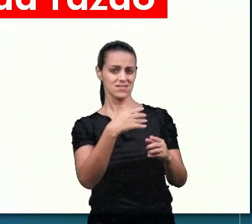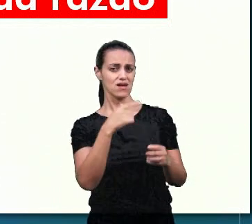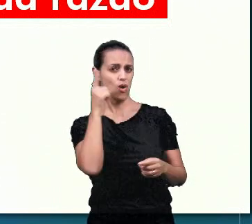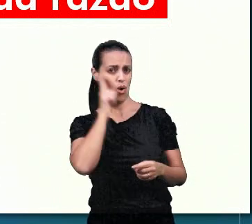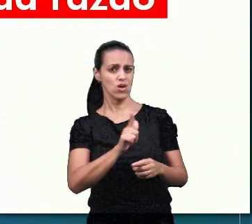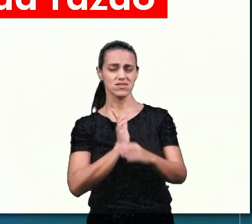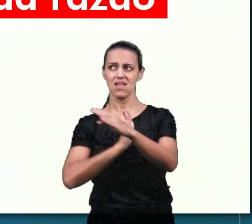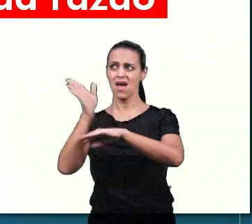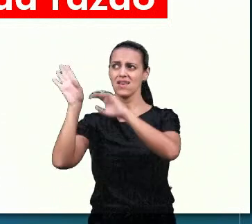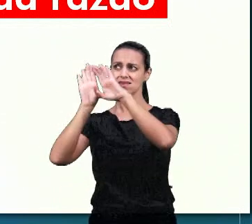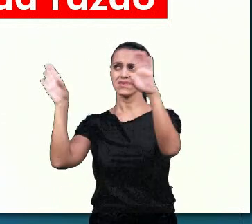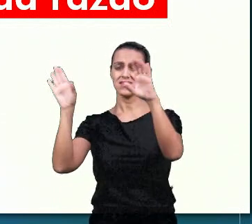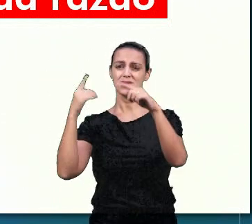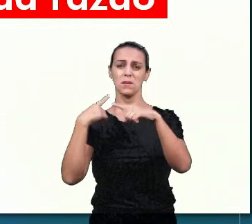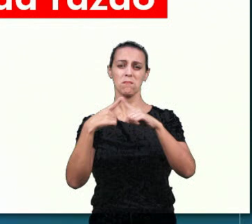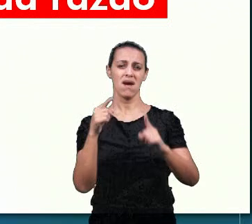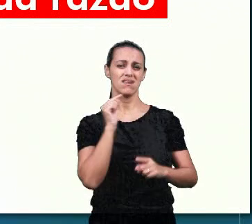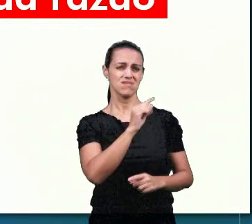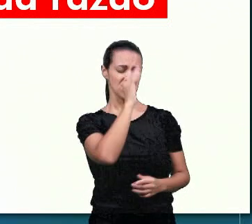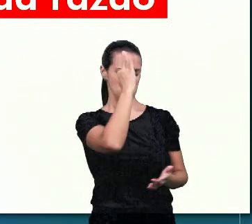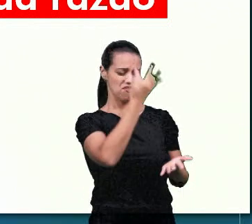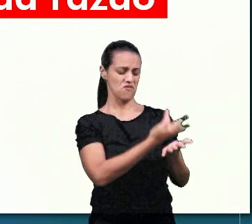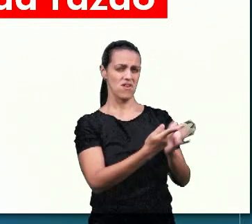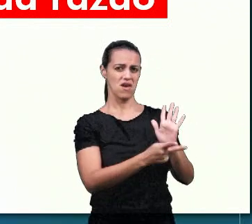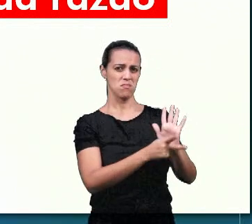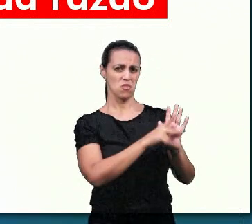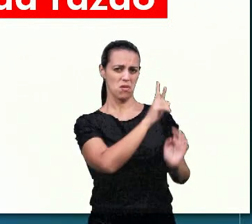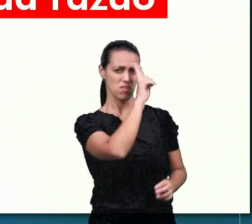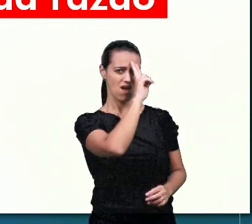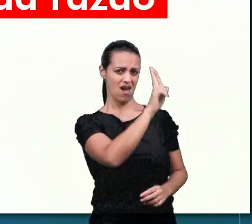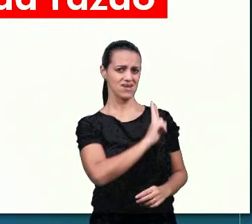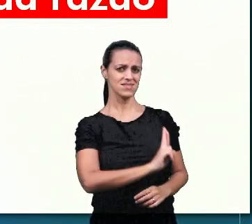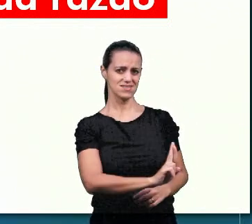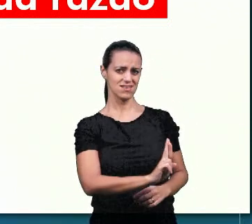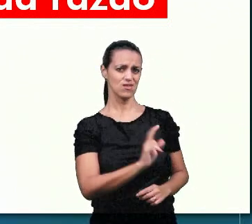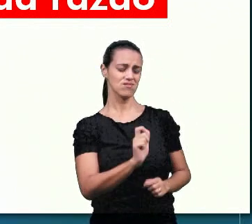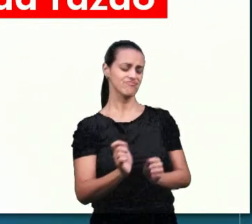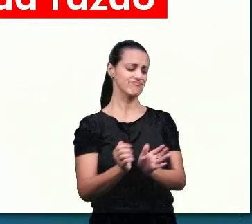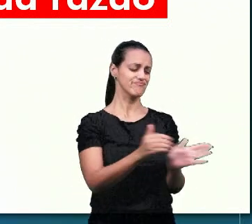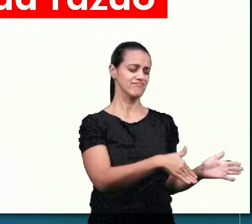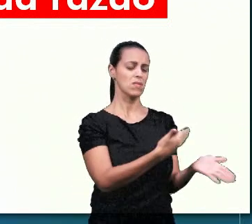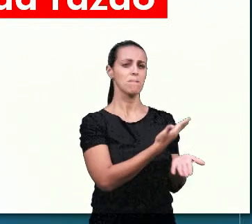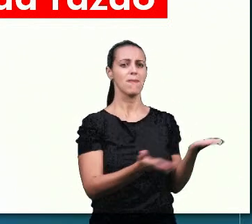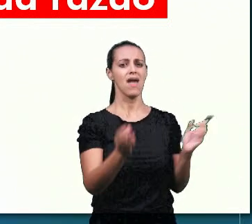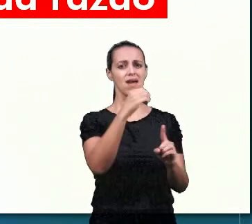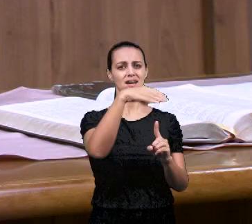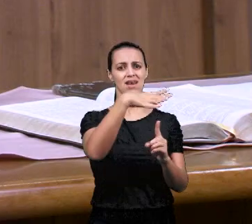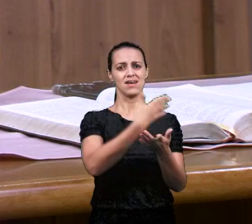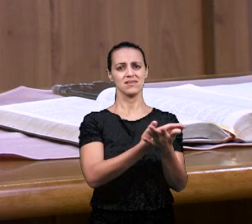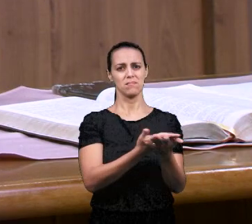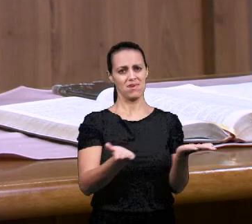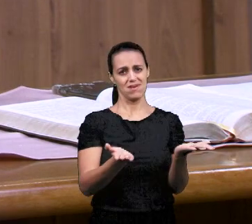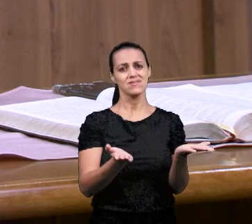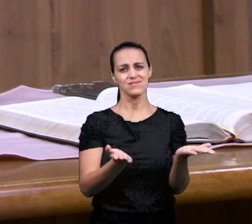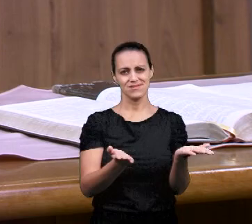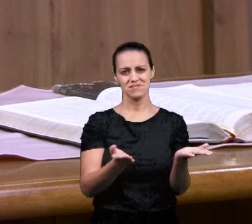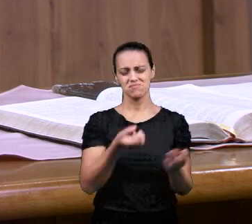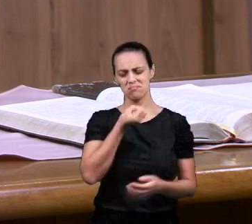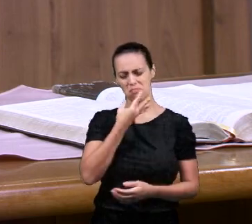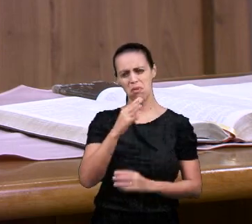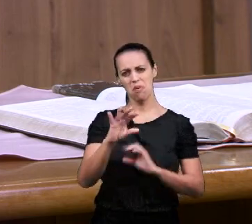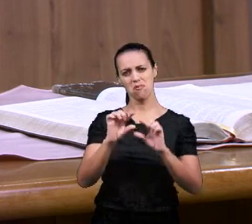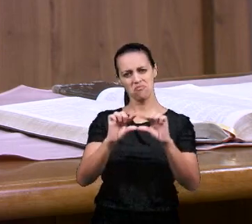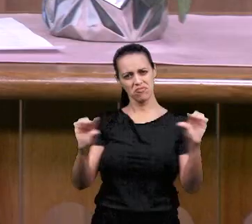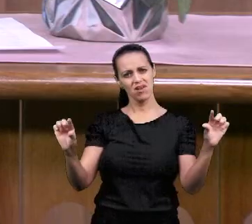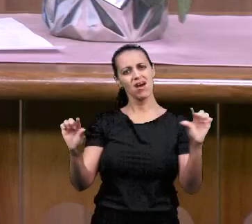la foi qui utilise l'argument et le raisonnement humain amène à tomber de la grâce.